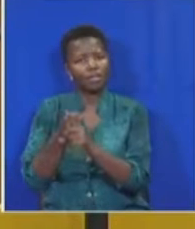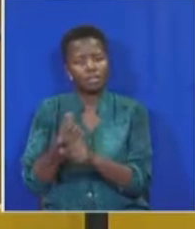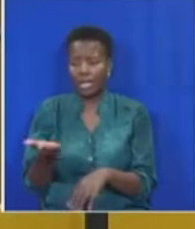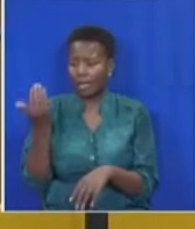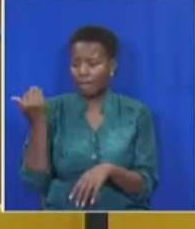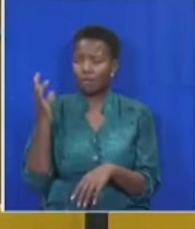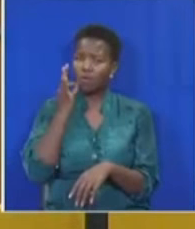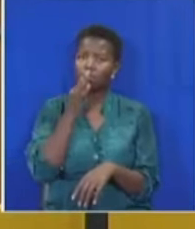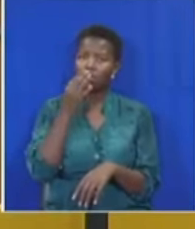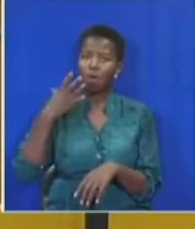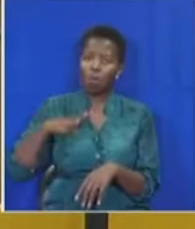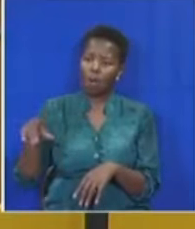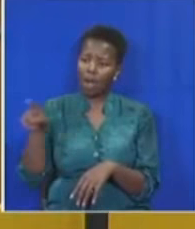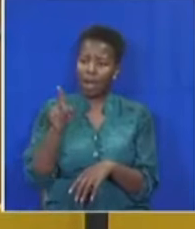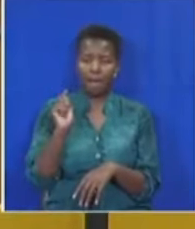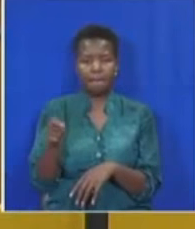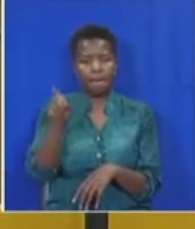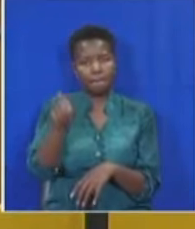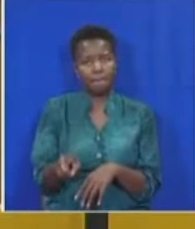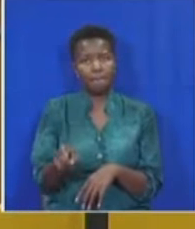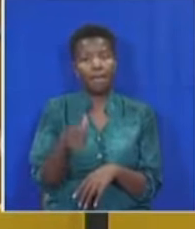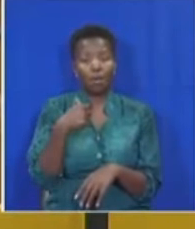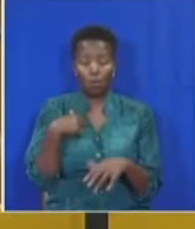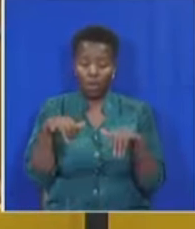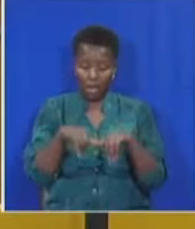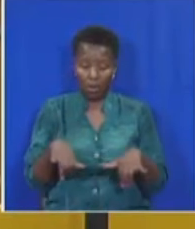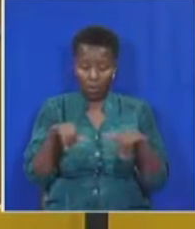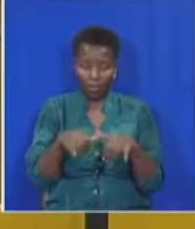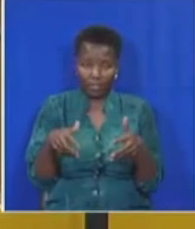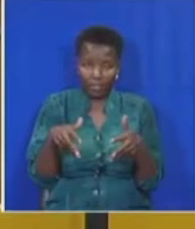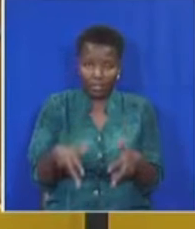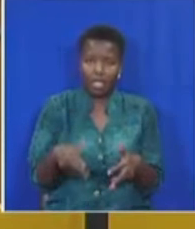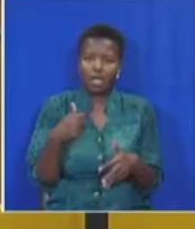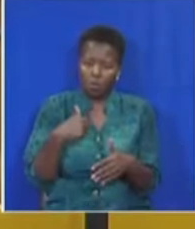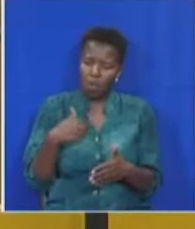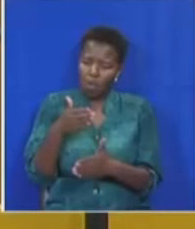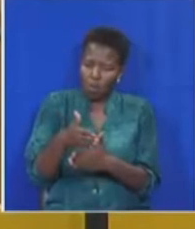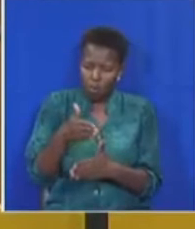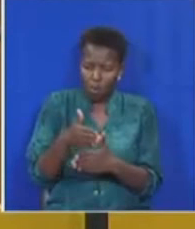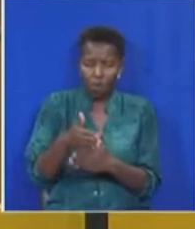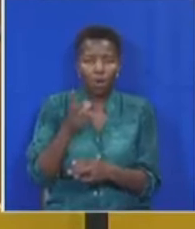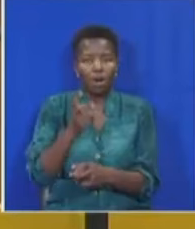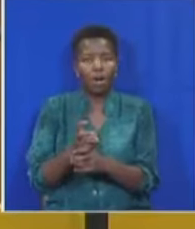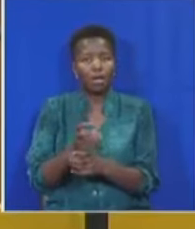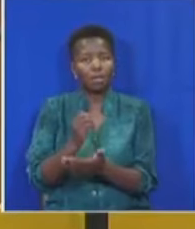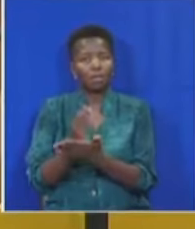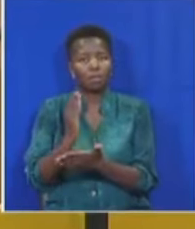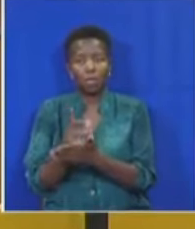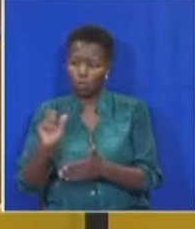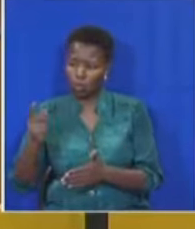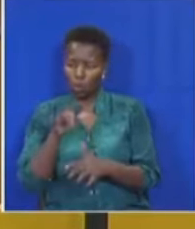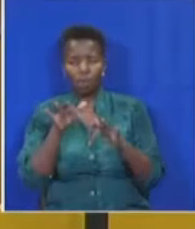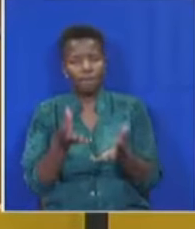elikhulu likwazi uba linikwa abantu bonke kungabikho mntu kumane kusithiwa makamkele inkamnkam